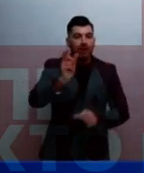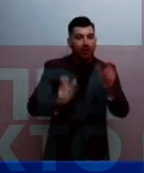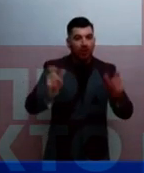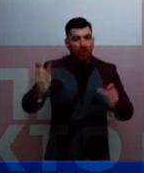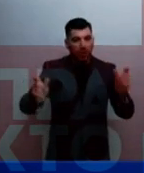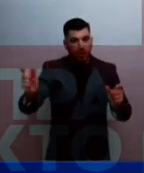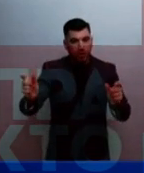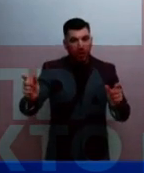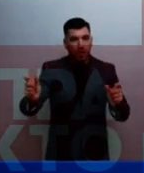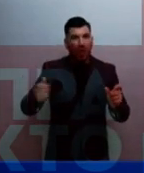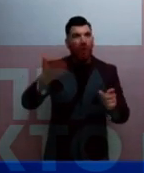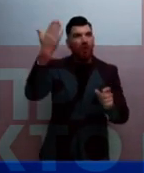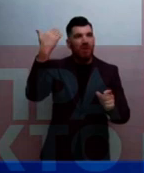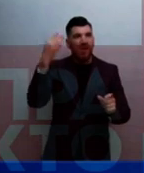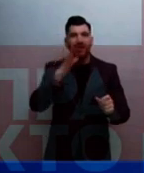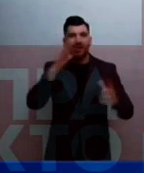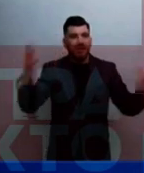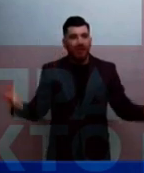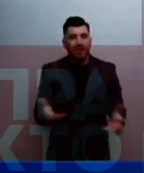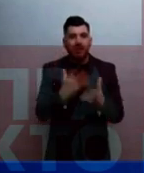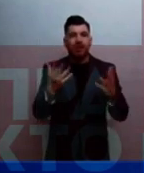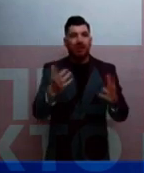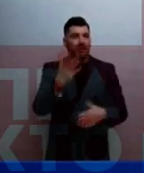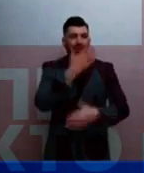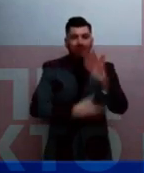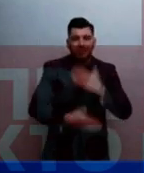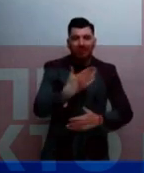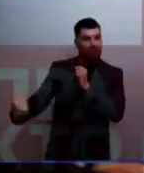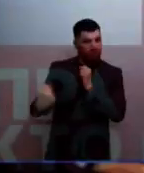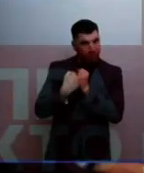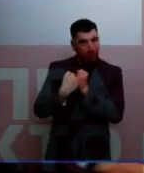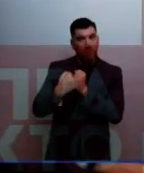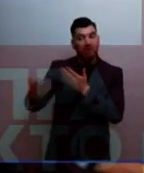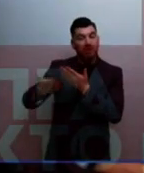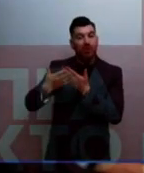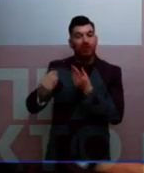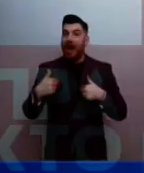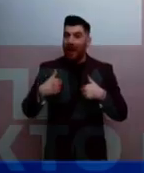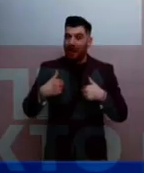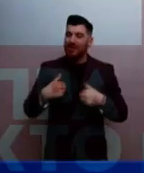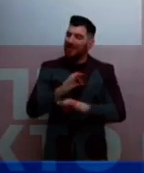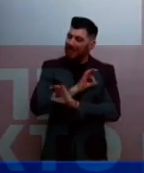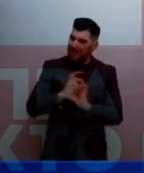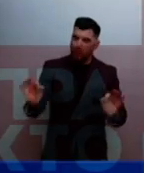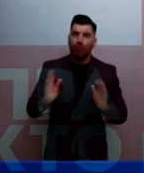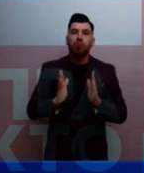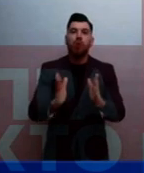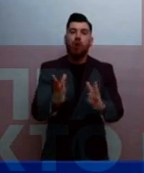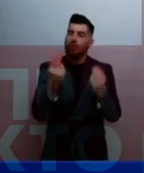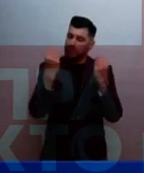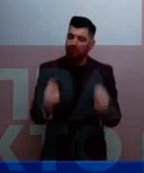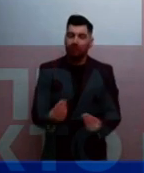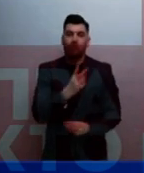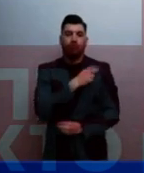από τριτοκοσμικού χαρακτήρα σε σύγχρονο ευρωπαϊκού χαρακτήρα υπηρεσίες. Έχουμε κάνει